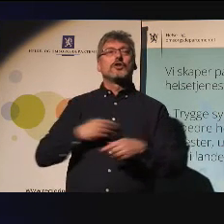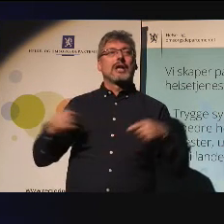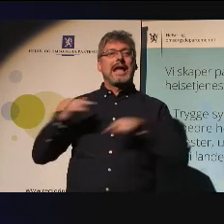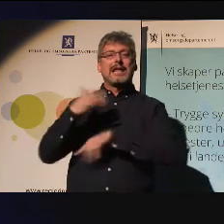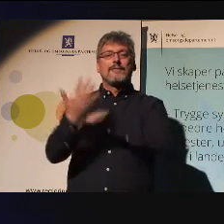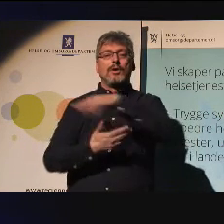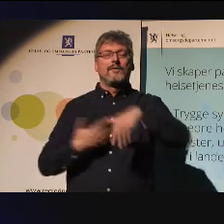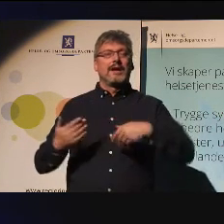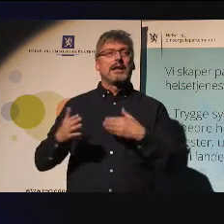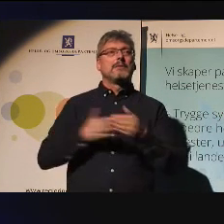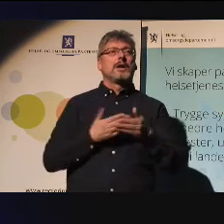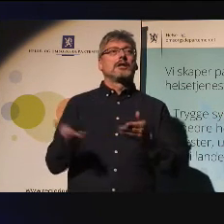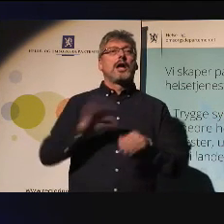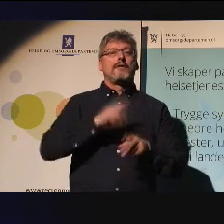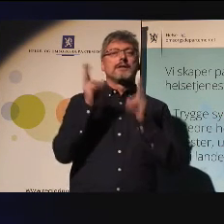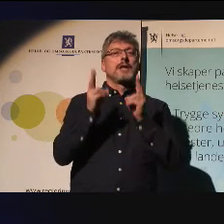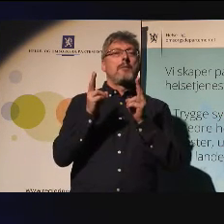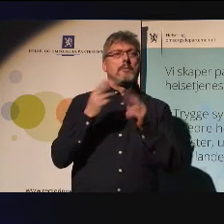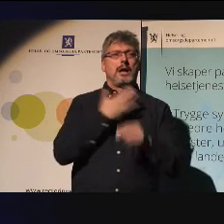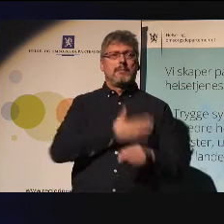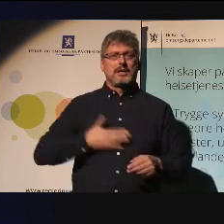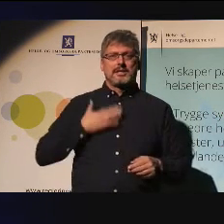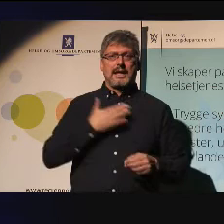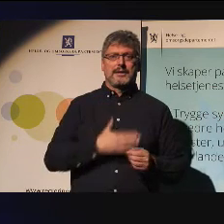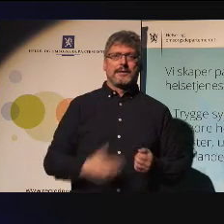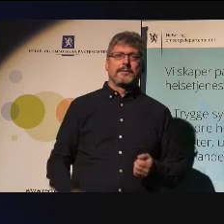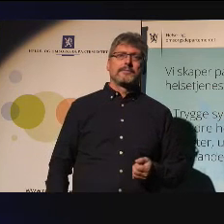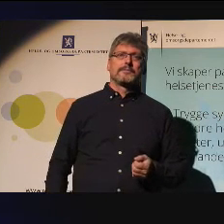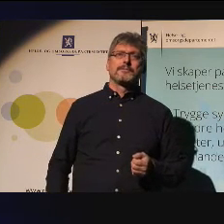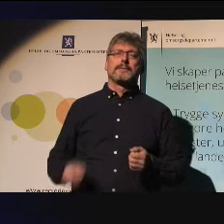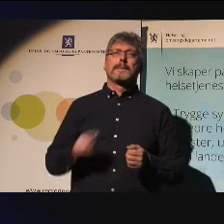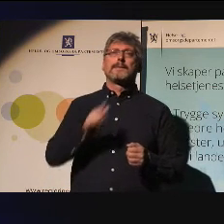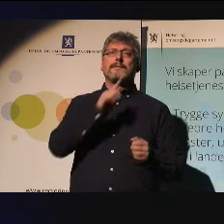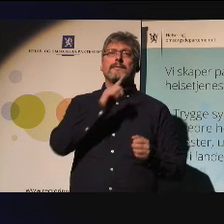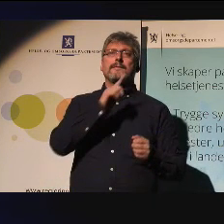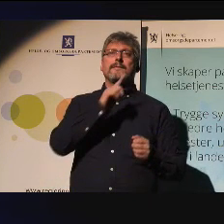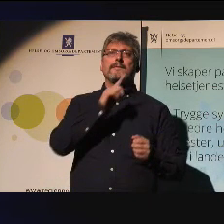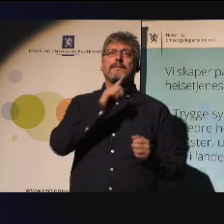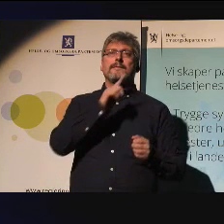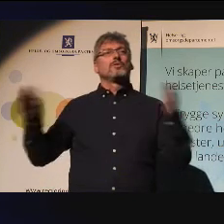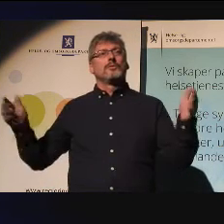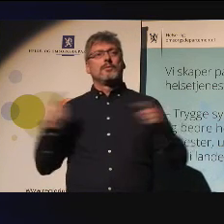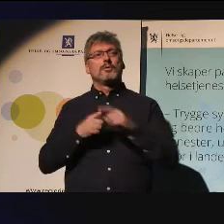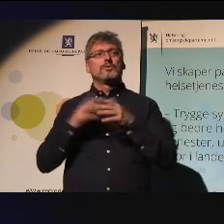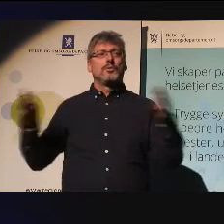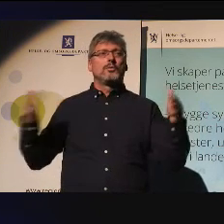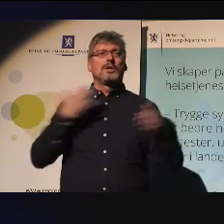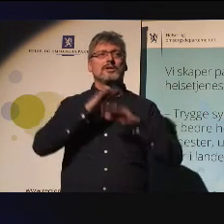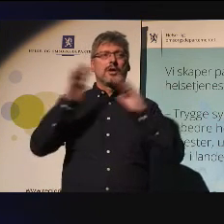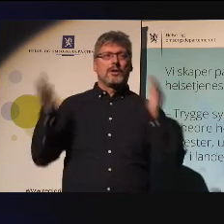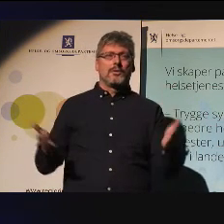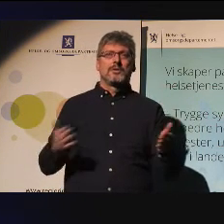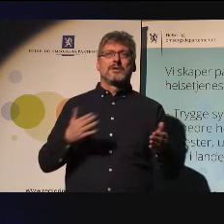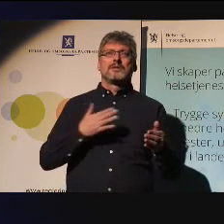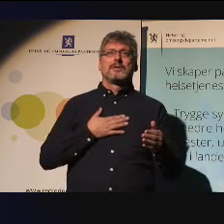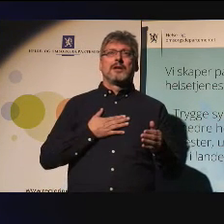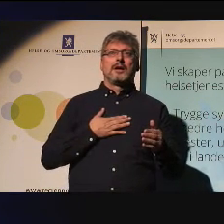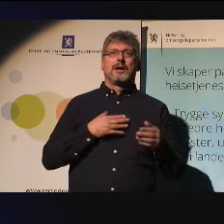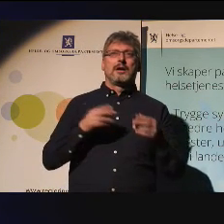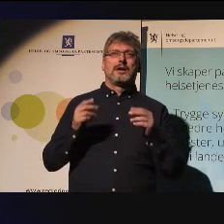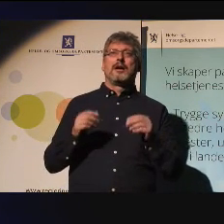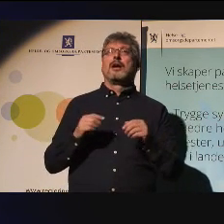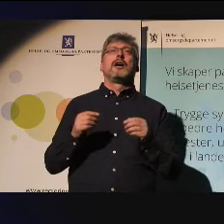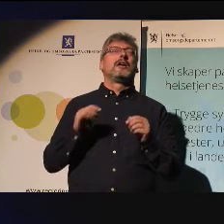i behandlingen av samme pasient. Små og store sykehus har etter min oppfatning alt for